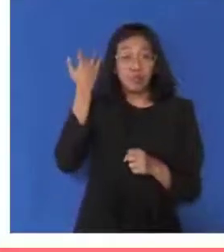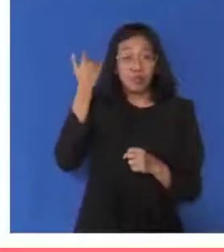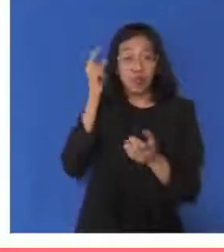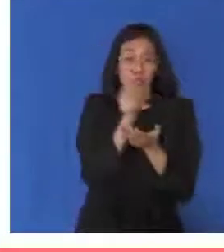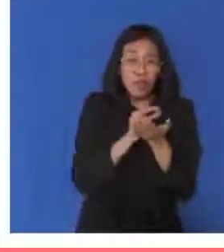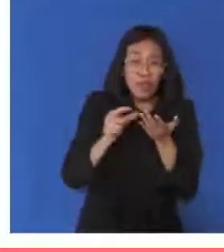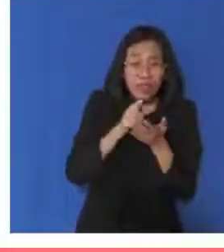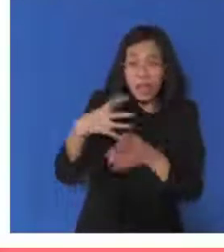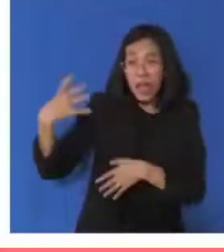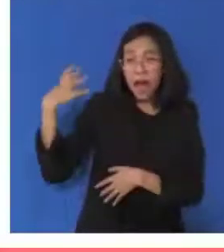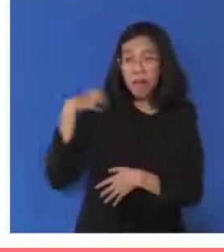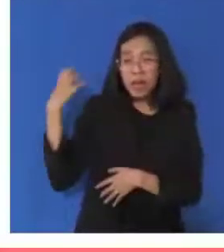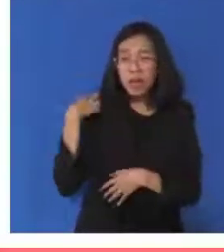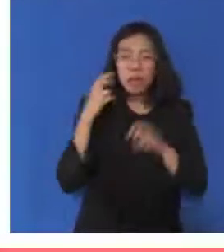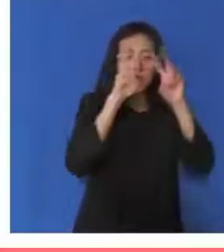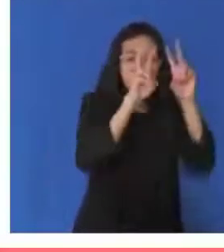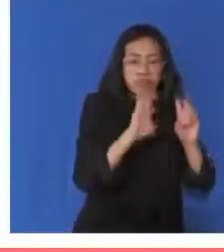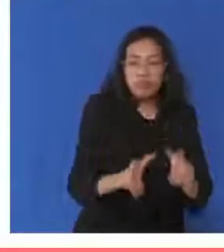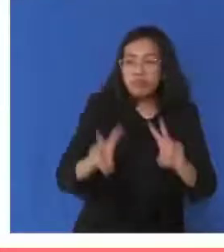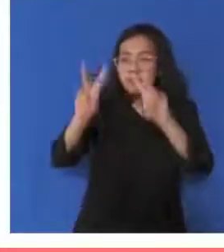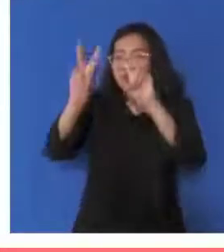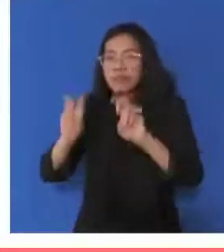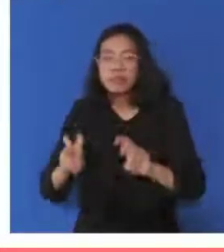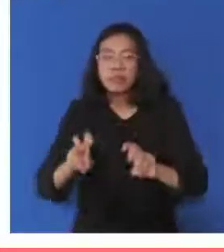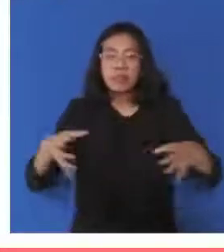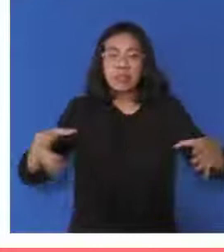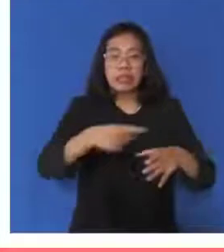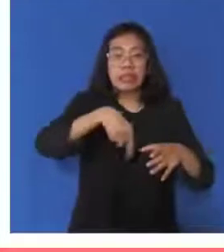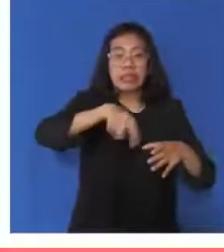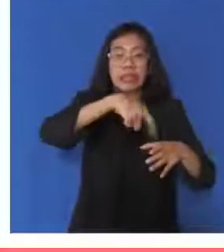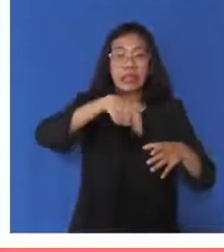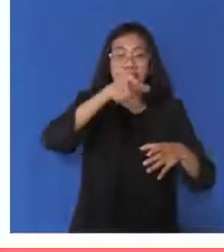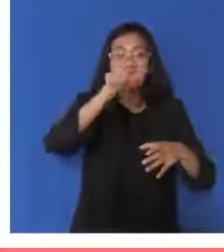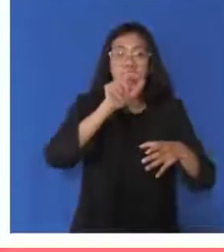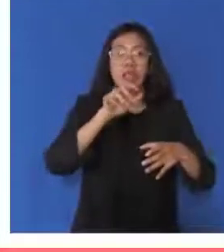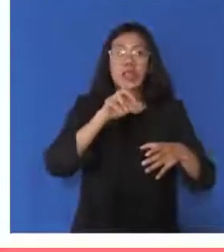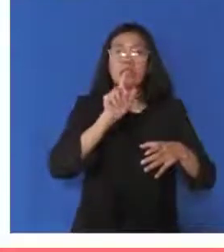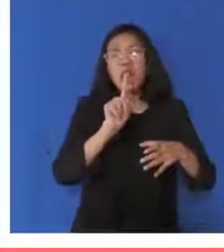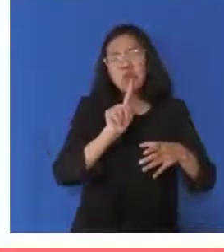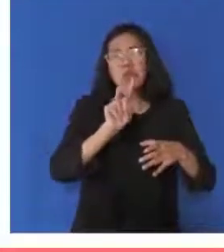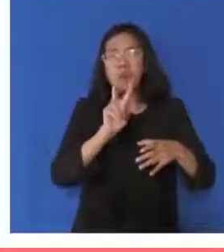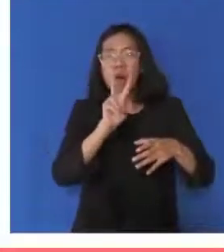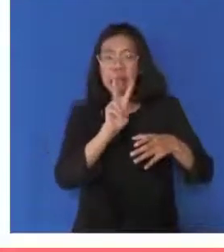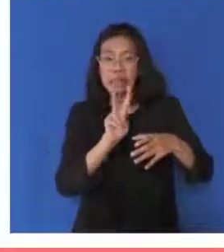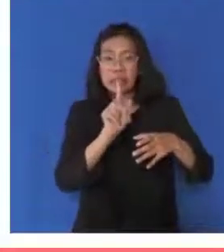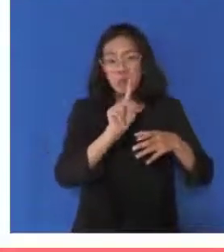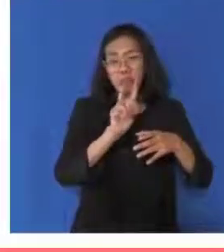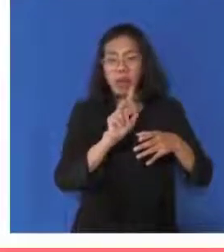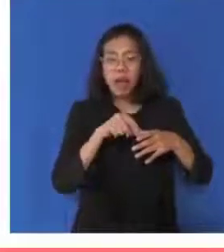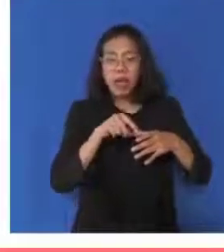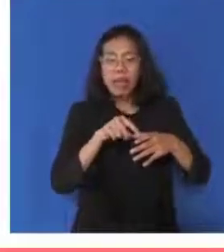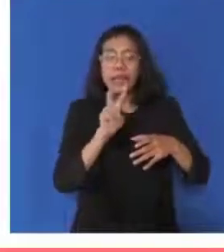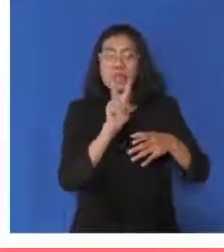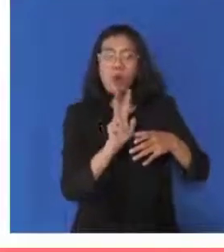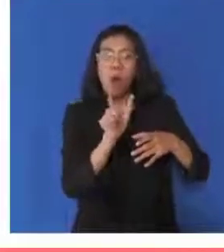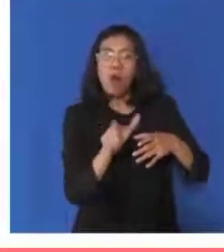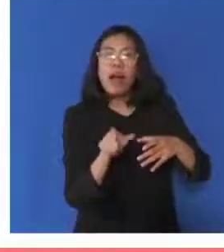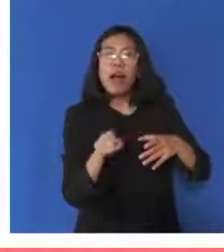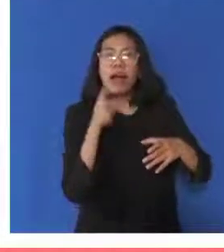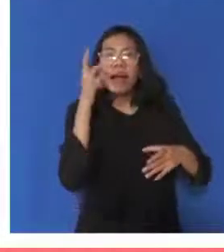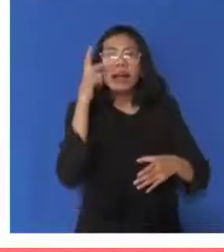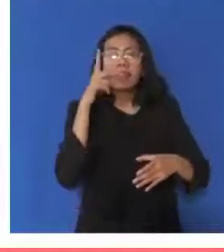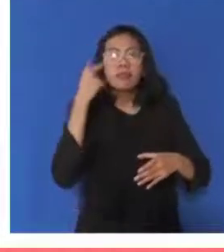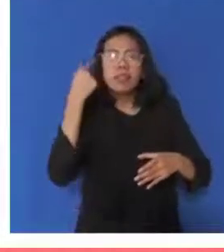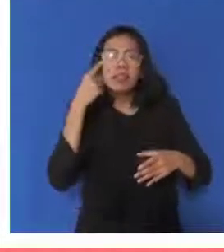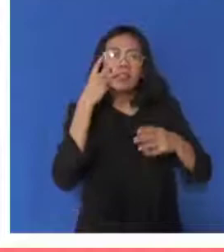di satu grup itu misalnya ada puluhan orang Cukup cuma perlu ada 1/2 ajah yang rajin ngecek ngecek dan itu sudah cukup